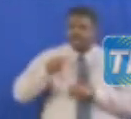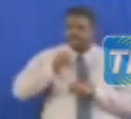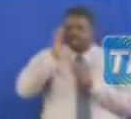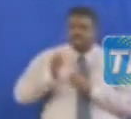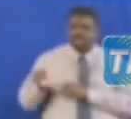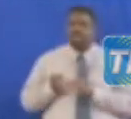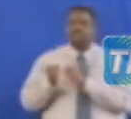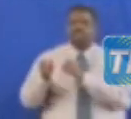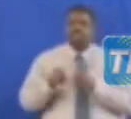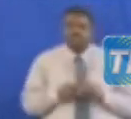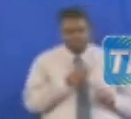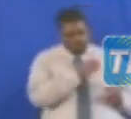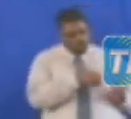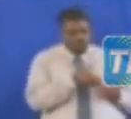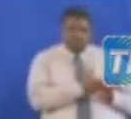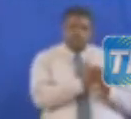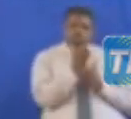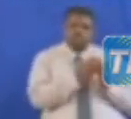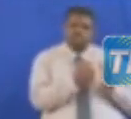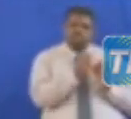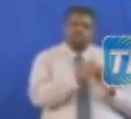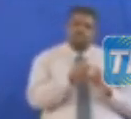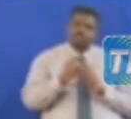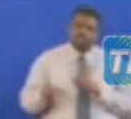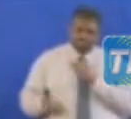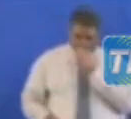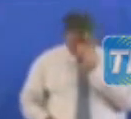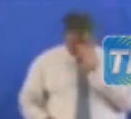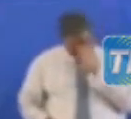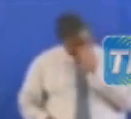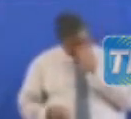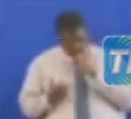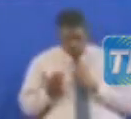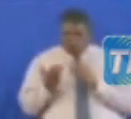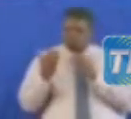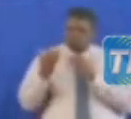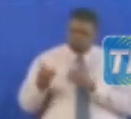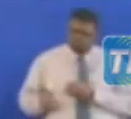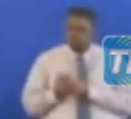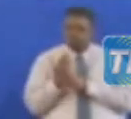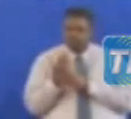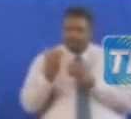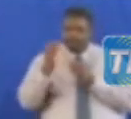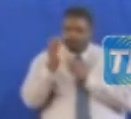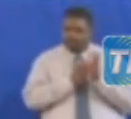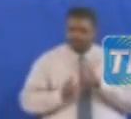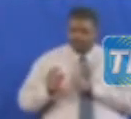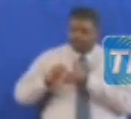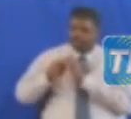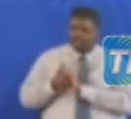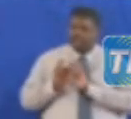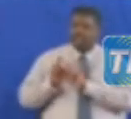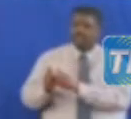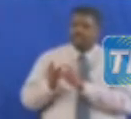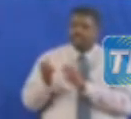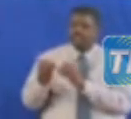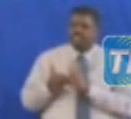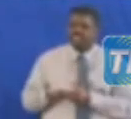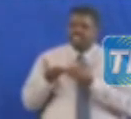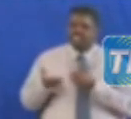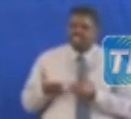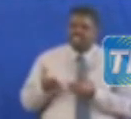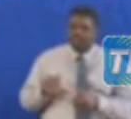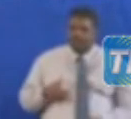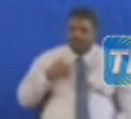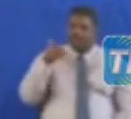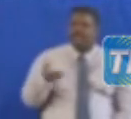serikali za mitaa na wadau kutoka maeneo mbalimbali, kuisha na kuandaa mitaala ili iendane na mahitaji ya sasa na mahitaji ya